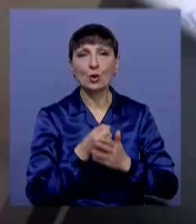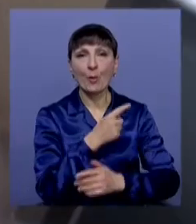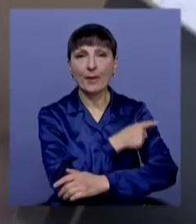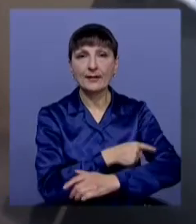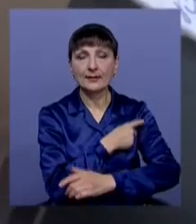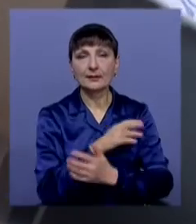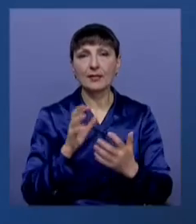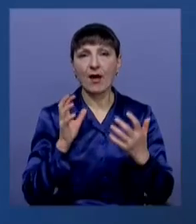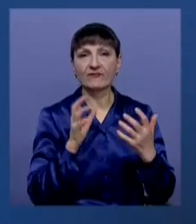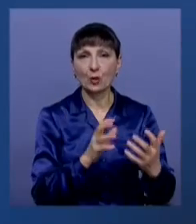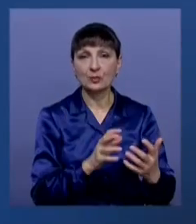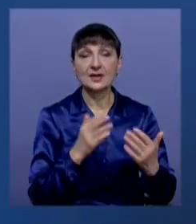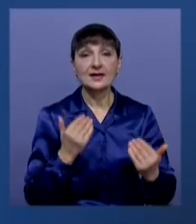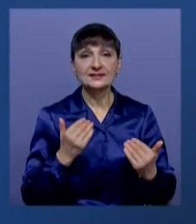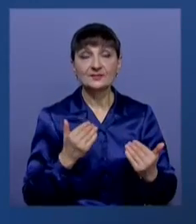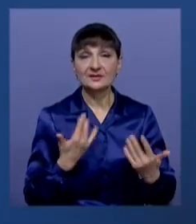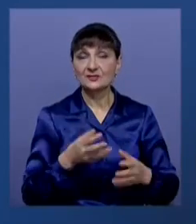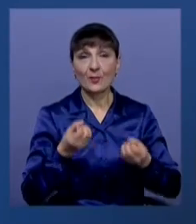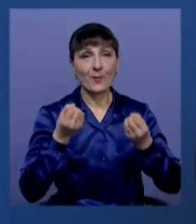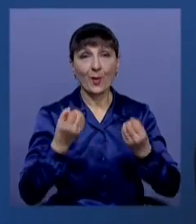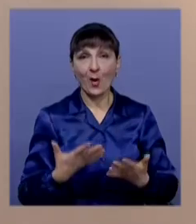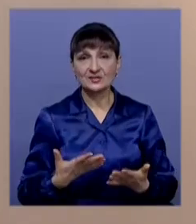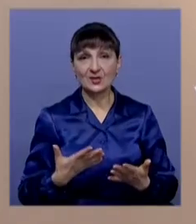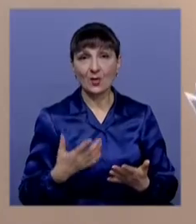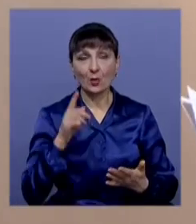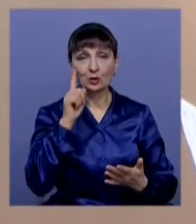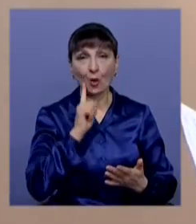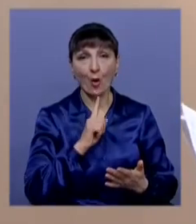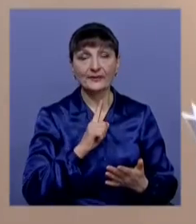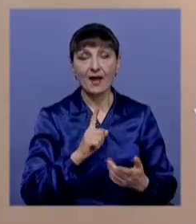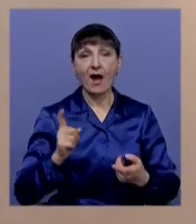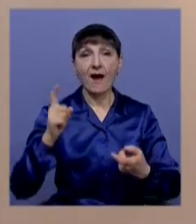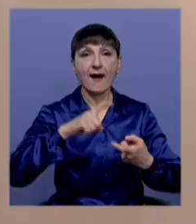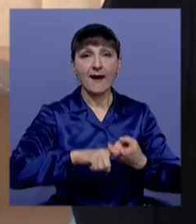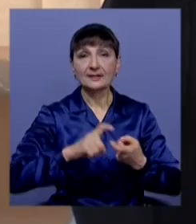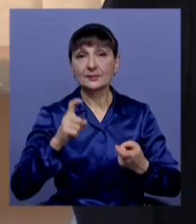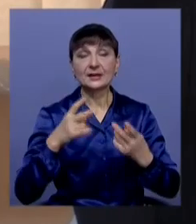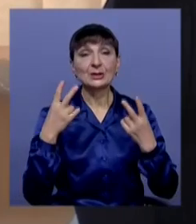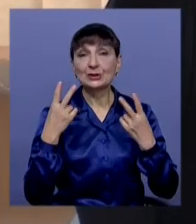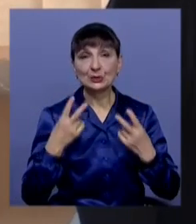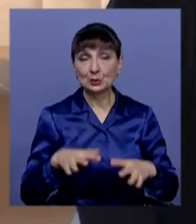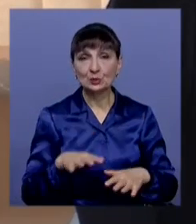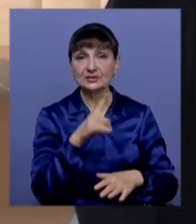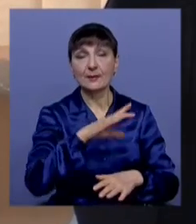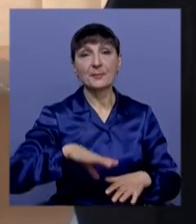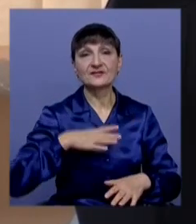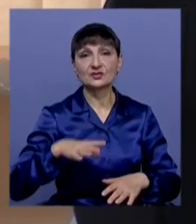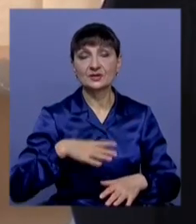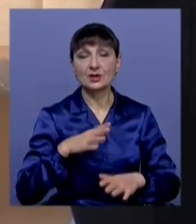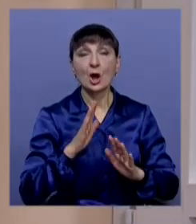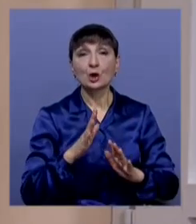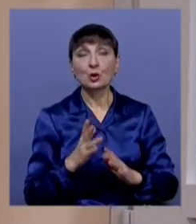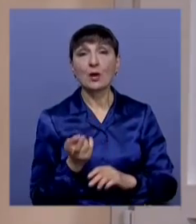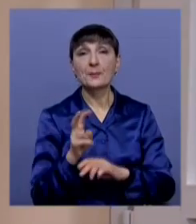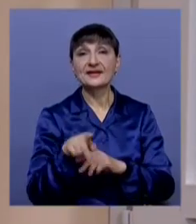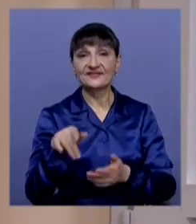на общественном транспорте. Теперь все гораздо проще. К тому же не нужно открепляться от учреждения, где пациент наблюдался раньше. Достаточно